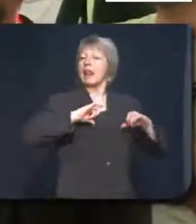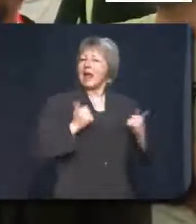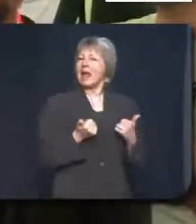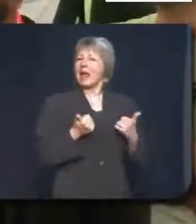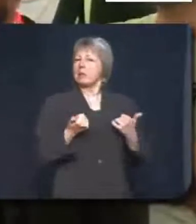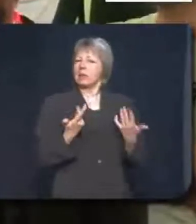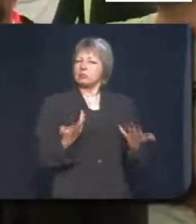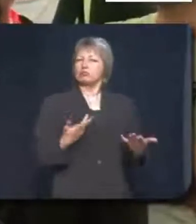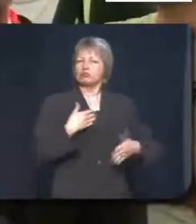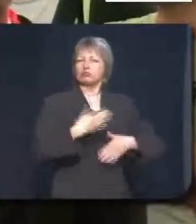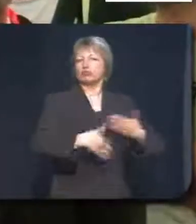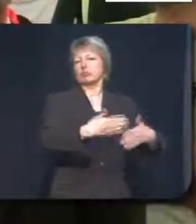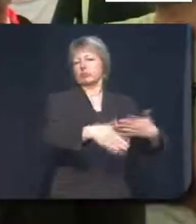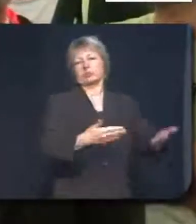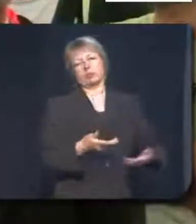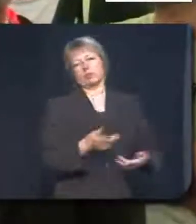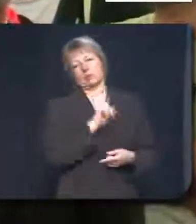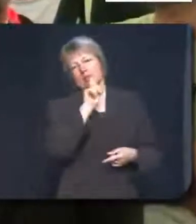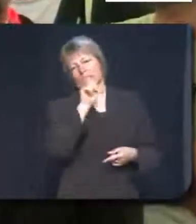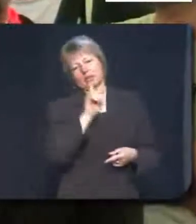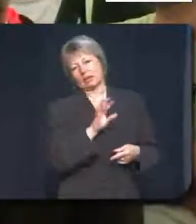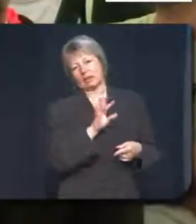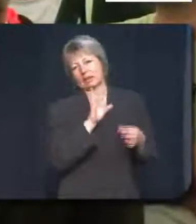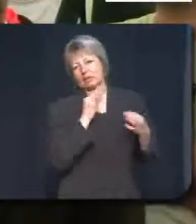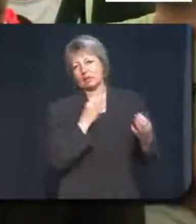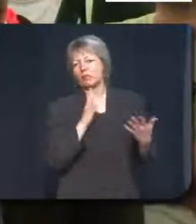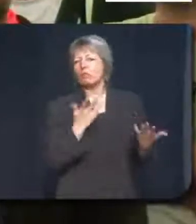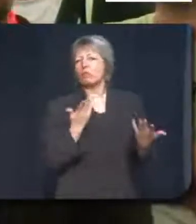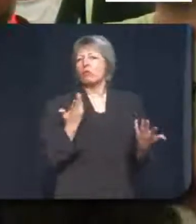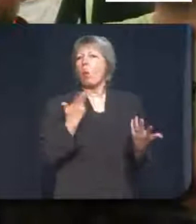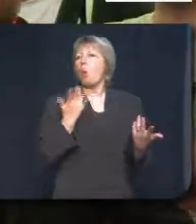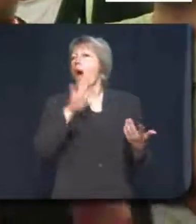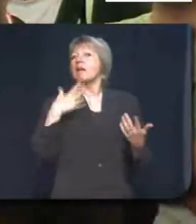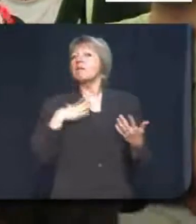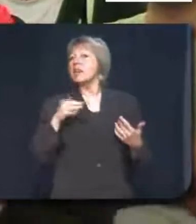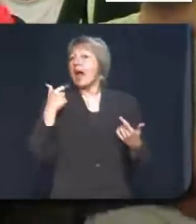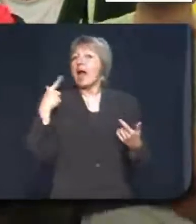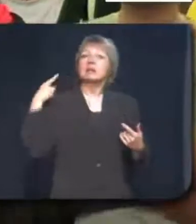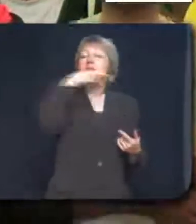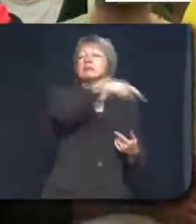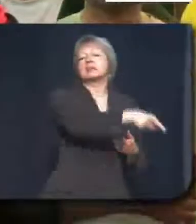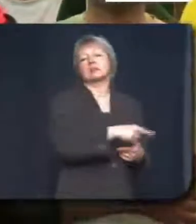geboten wird aber eben nicht unbedingt alle hier hin wollen ich danke euch